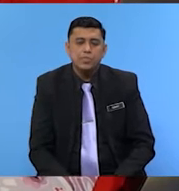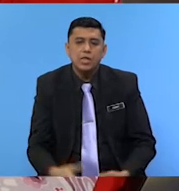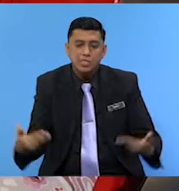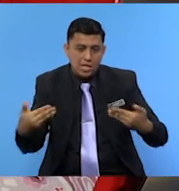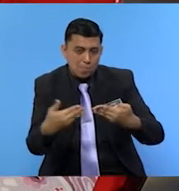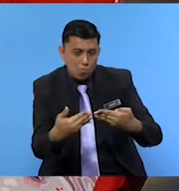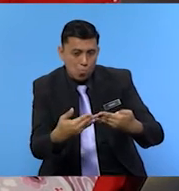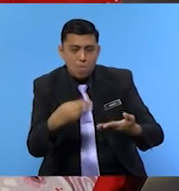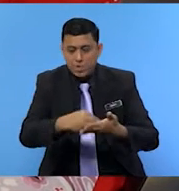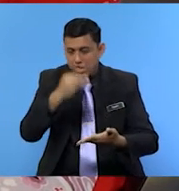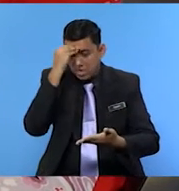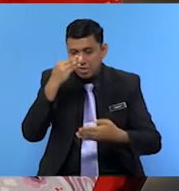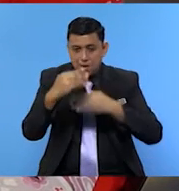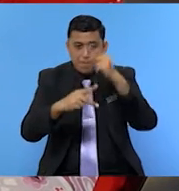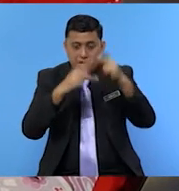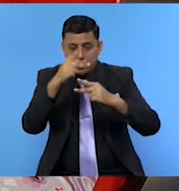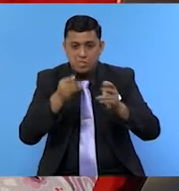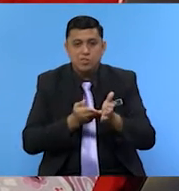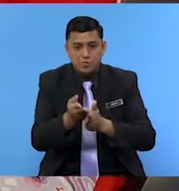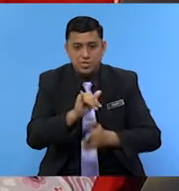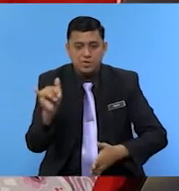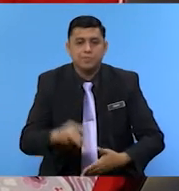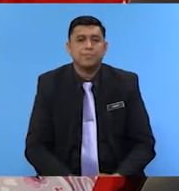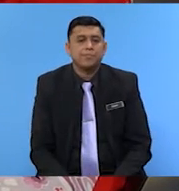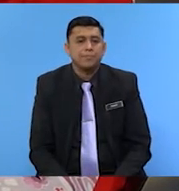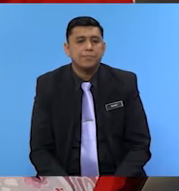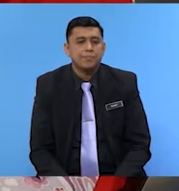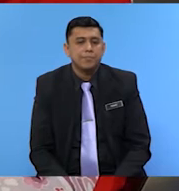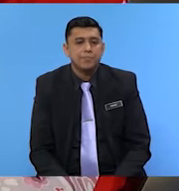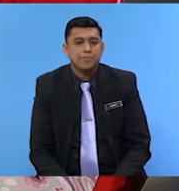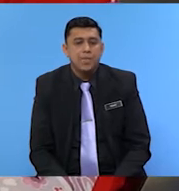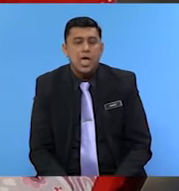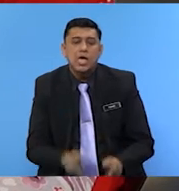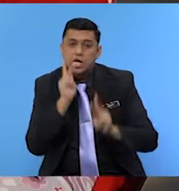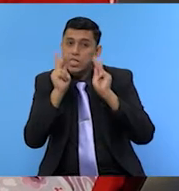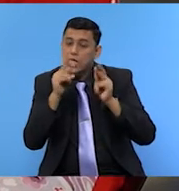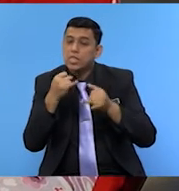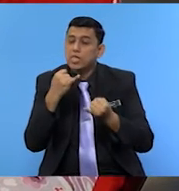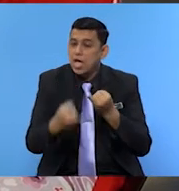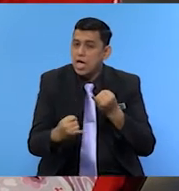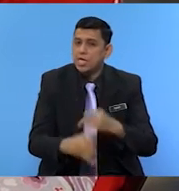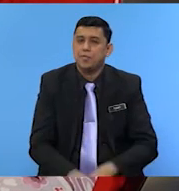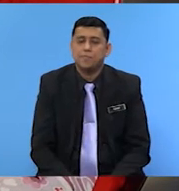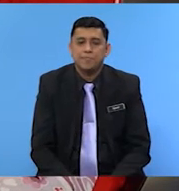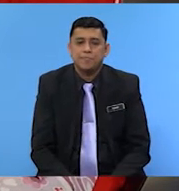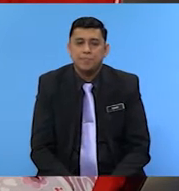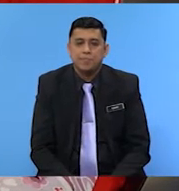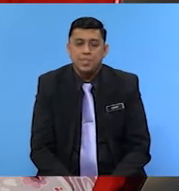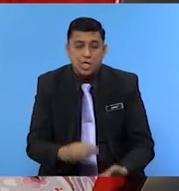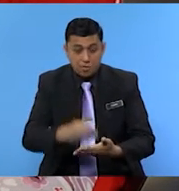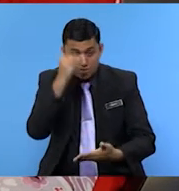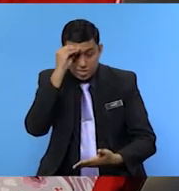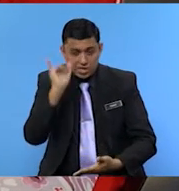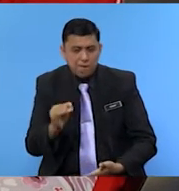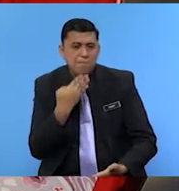melanjutkan pelajaran ke peringkat seterusnya. Okay, terima kasih. Cikgu Nurhana. Cikgu Rosinda, kata-kata terakhir. Ya, terima kasih Cikgu Narizan. Pelajar